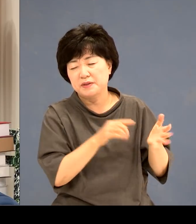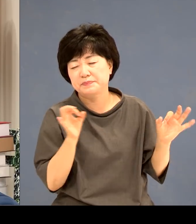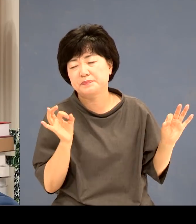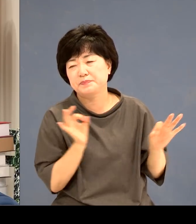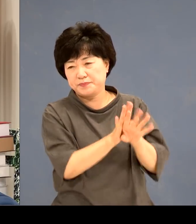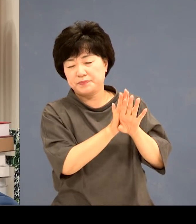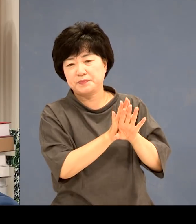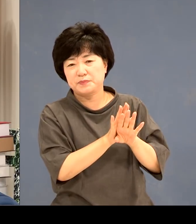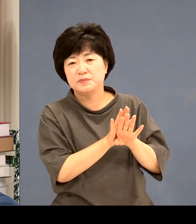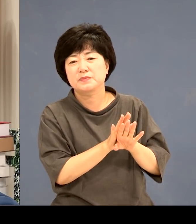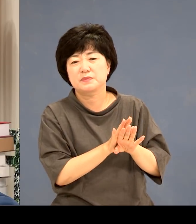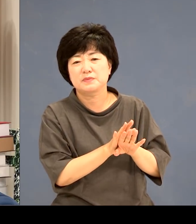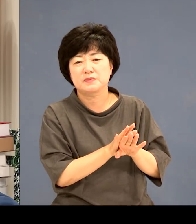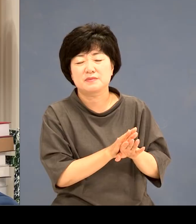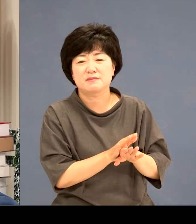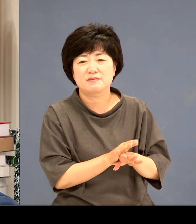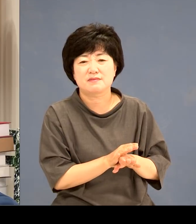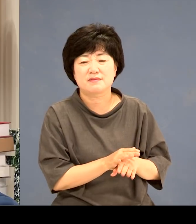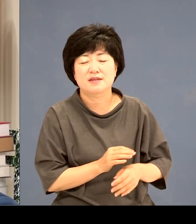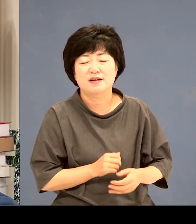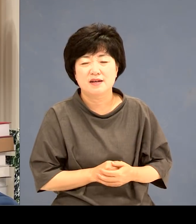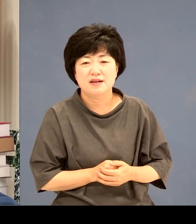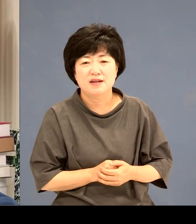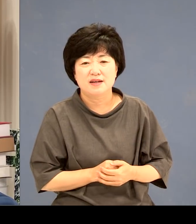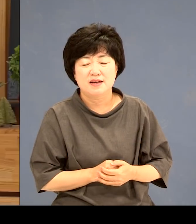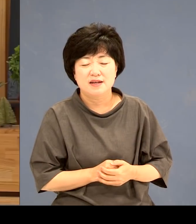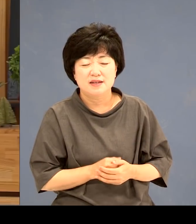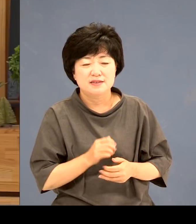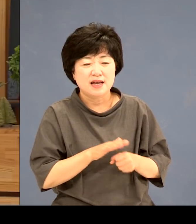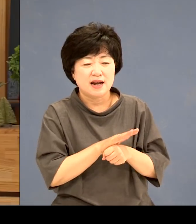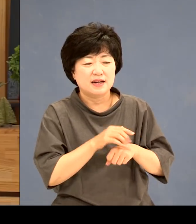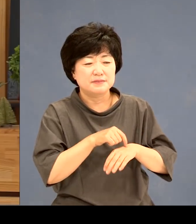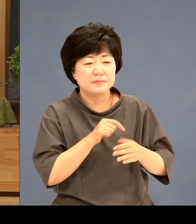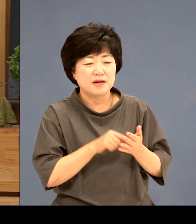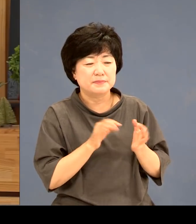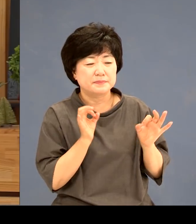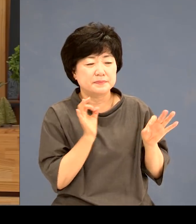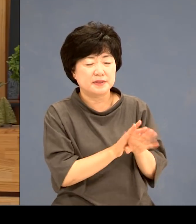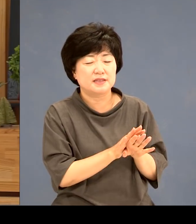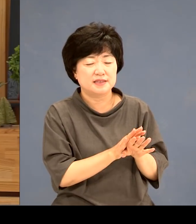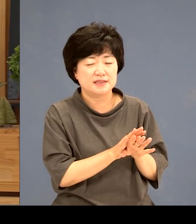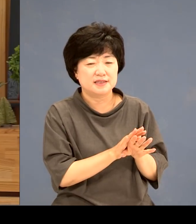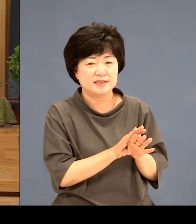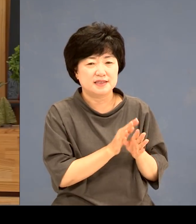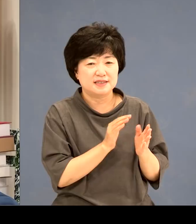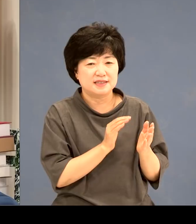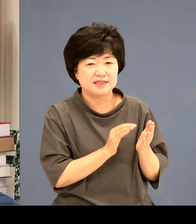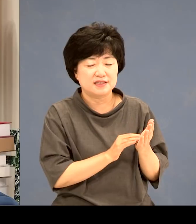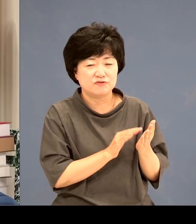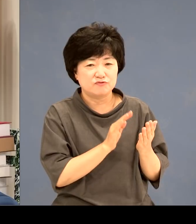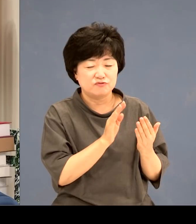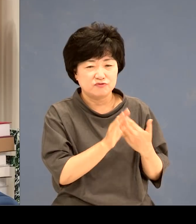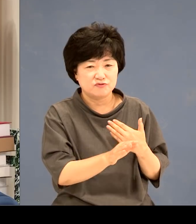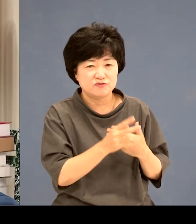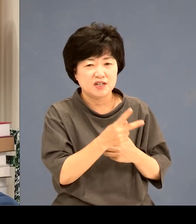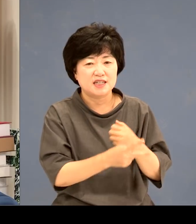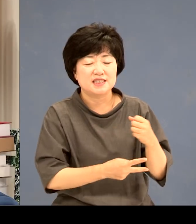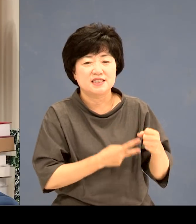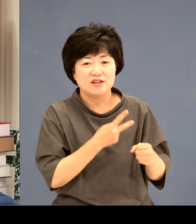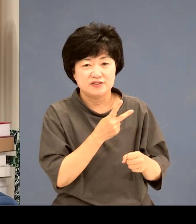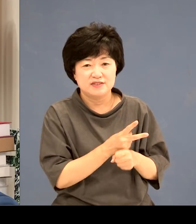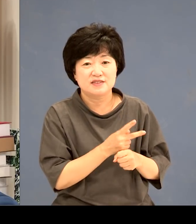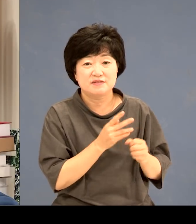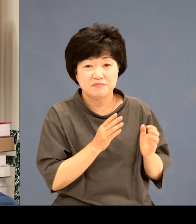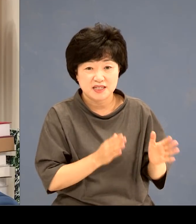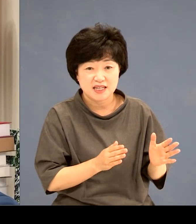그런 사랑하는 마음, 이끌는 마음이 더 이상 안 나오더라고요. 그게 안 나오는 그 어느 순간에 한 2년 만에